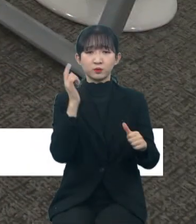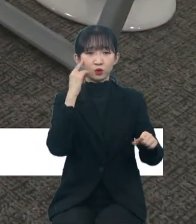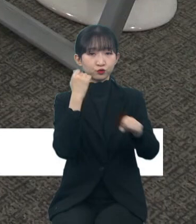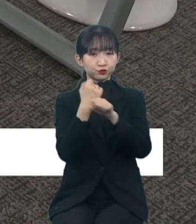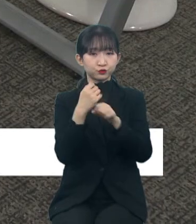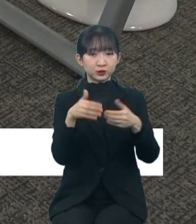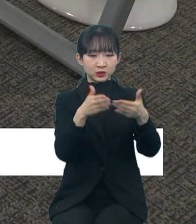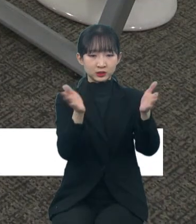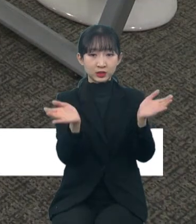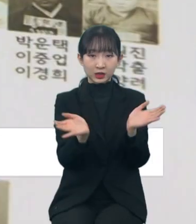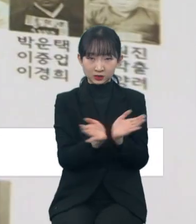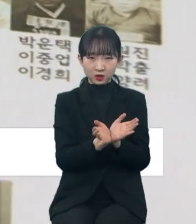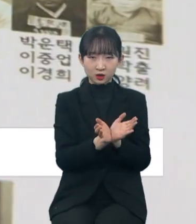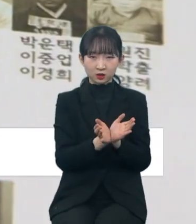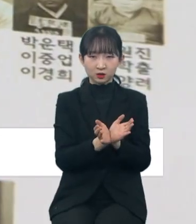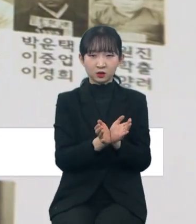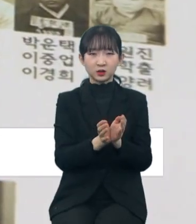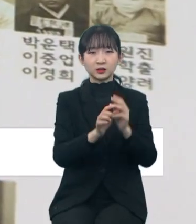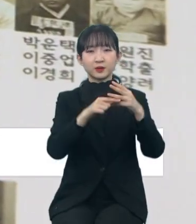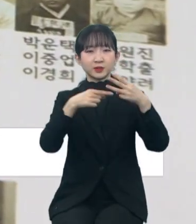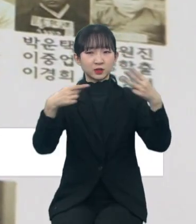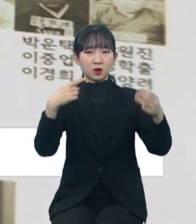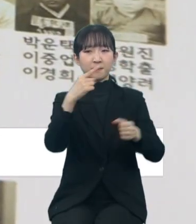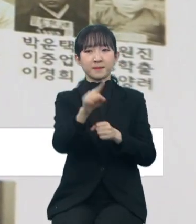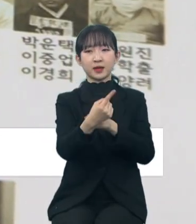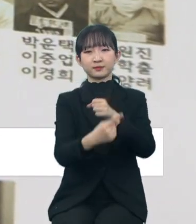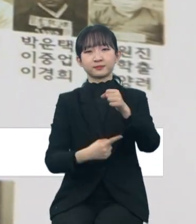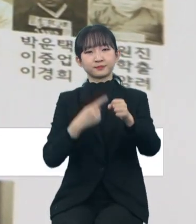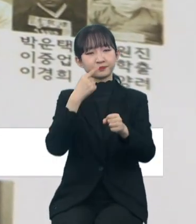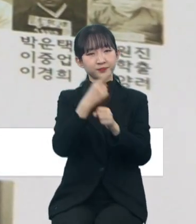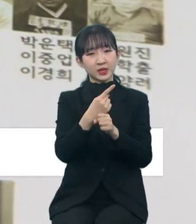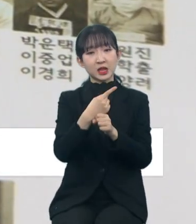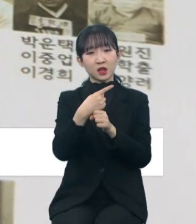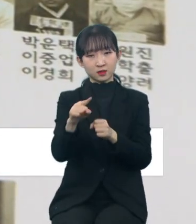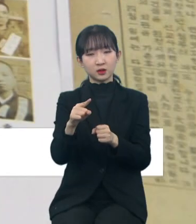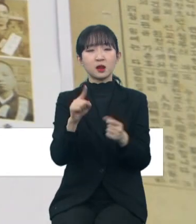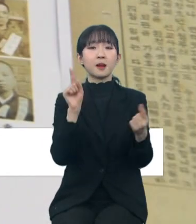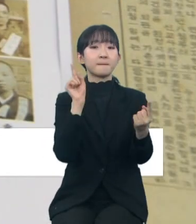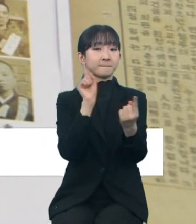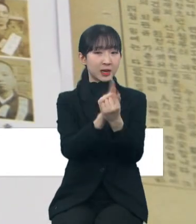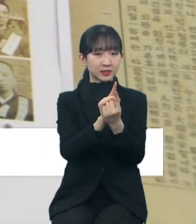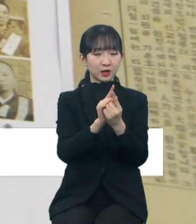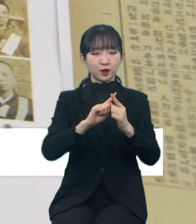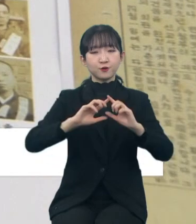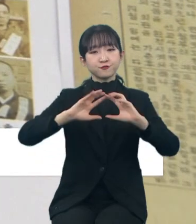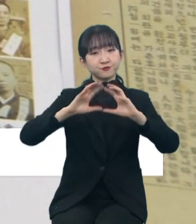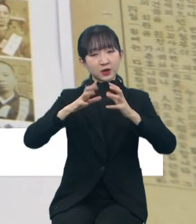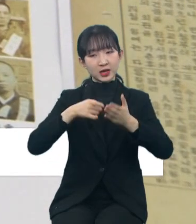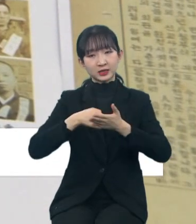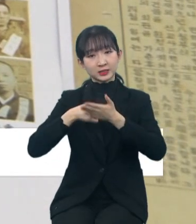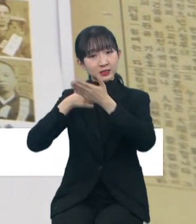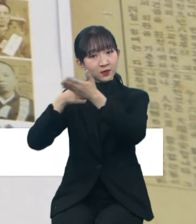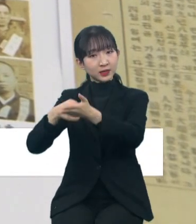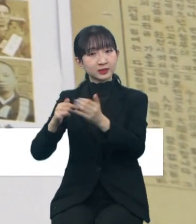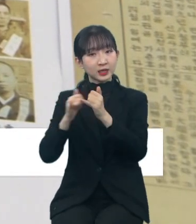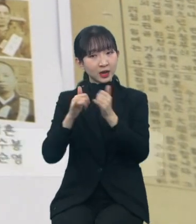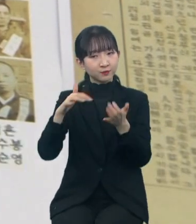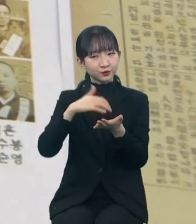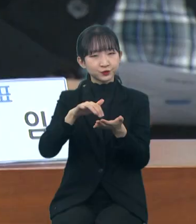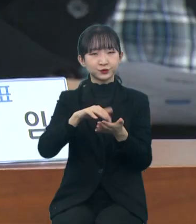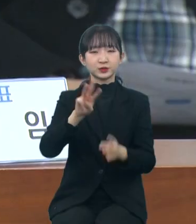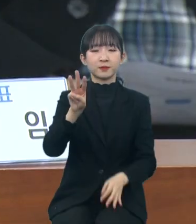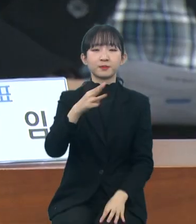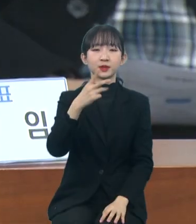3.1절 102주년을 맞아 독립유공자를 발굴해 국가보훈처에 포상을 신청한 이들은 모두